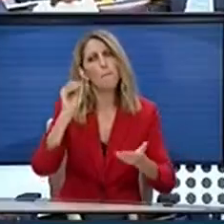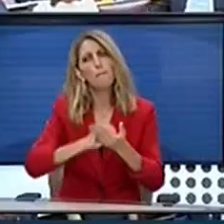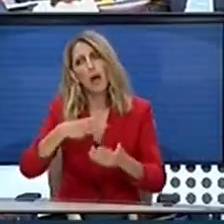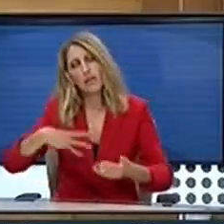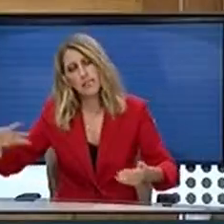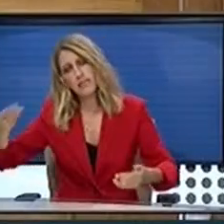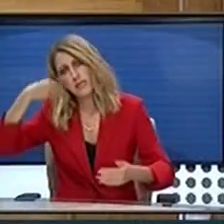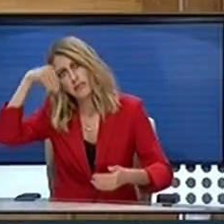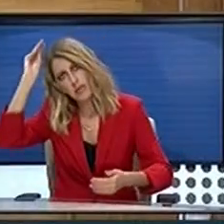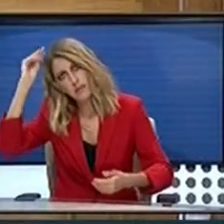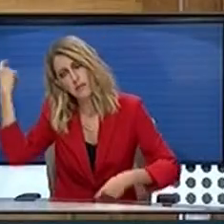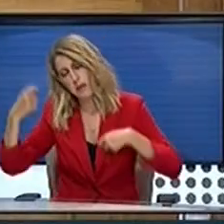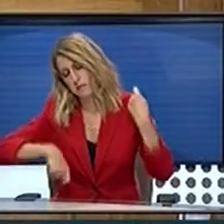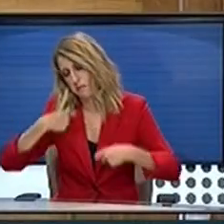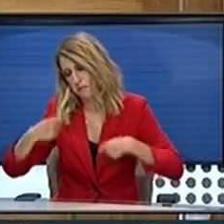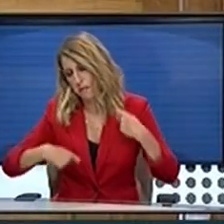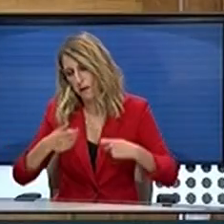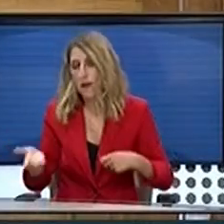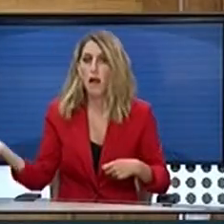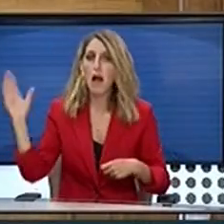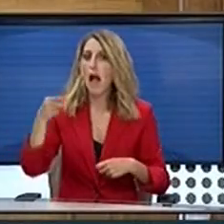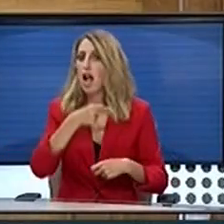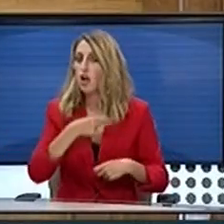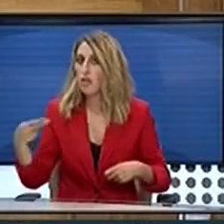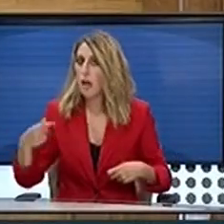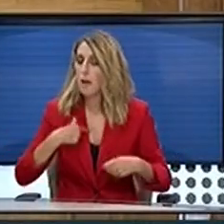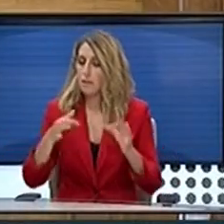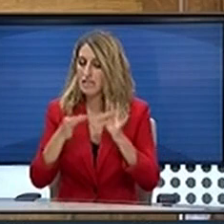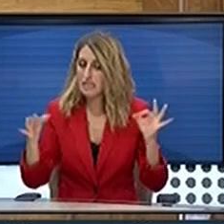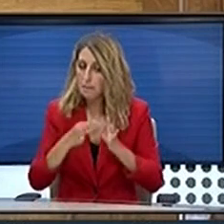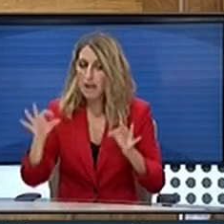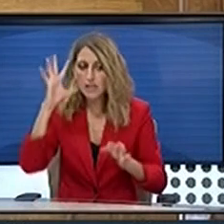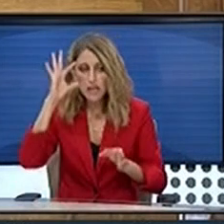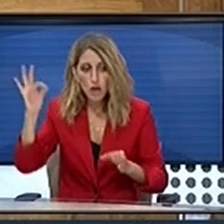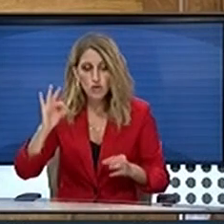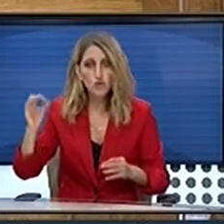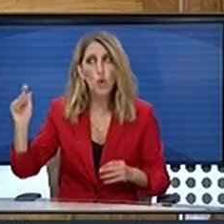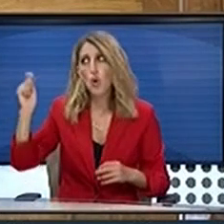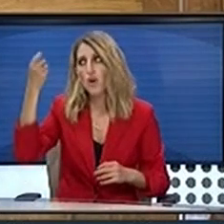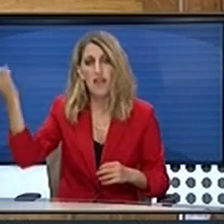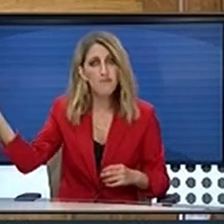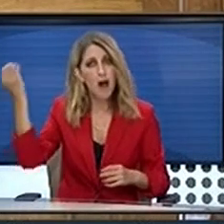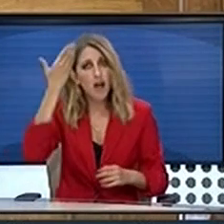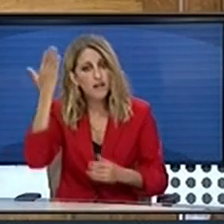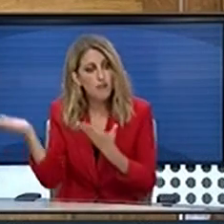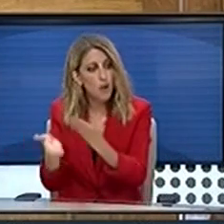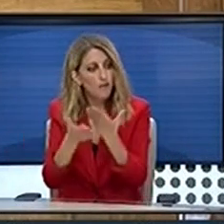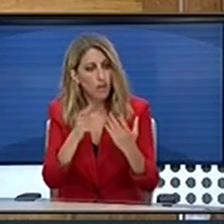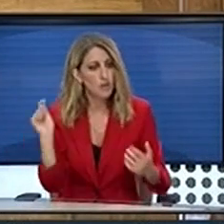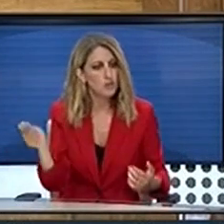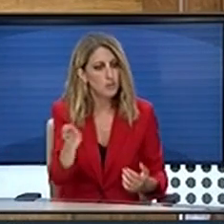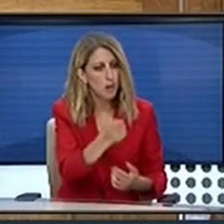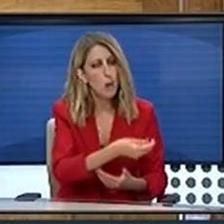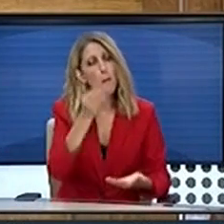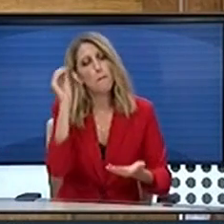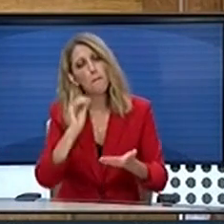Απέναντι στα γενναία μέτρα αναχέτησης της ενεργειακής κρίσης. Και τώρα απέναντι σε